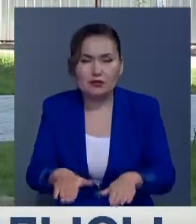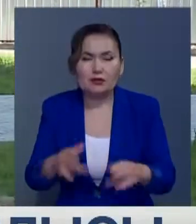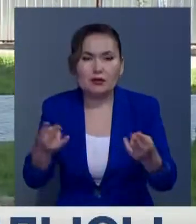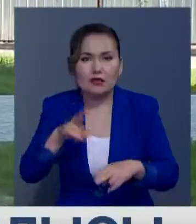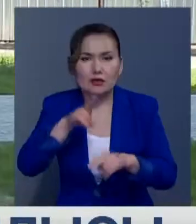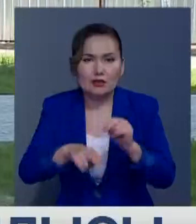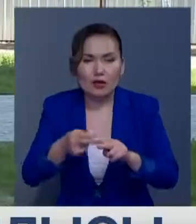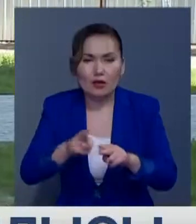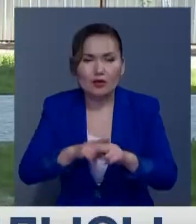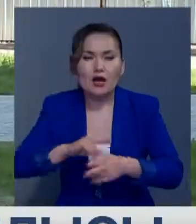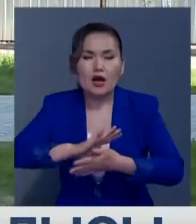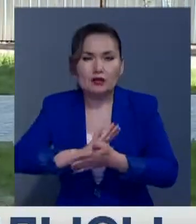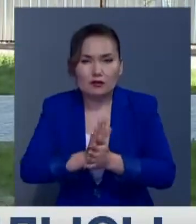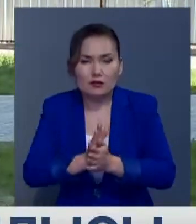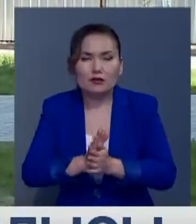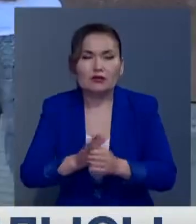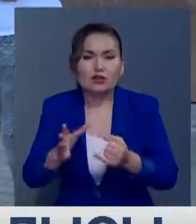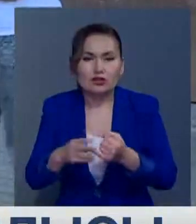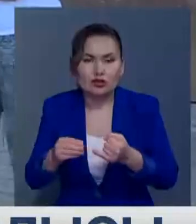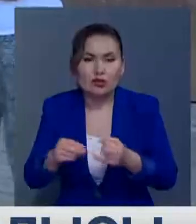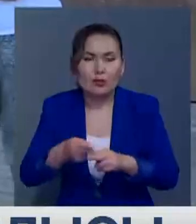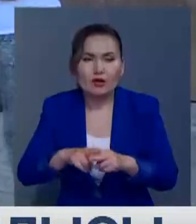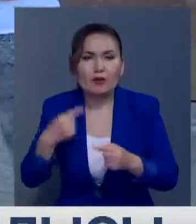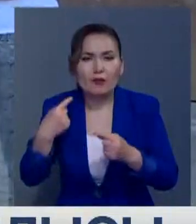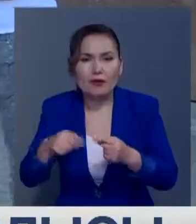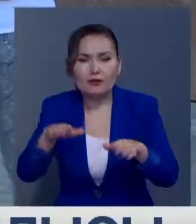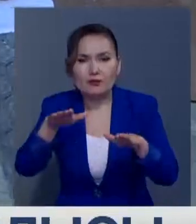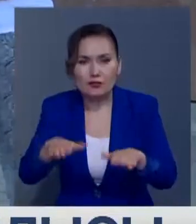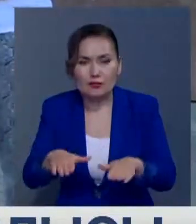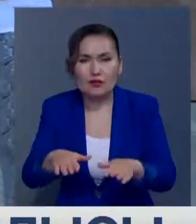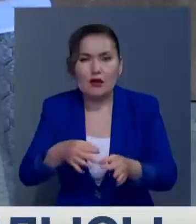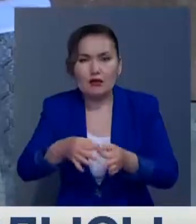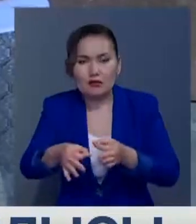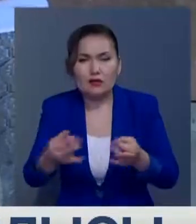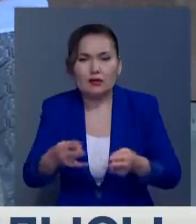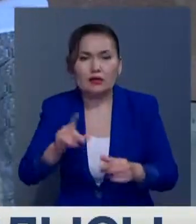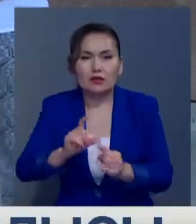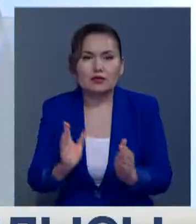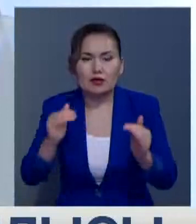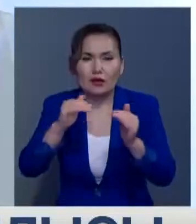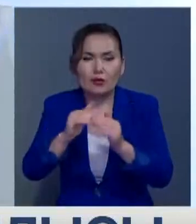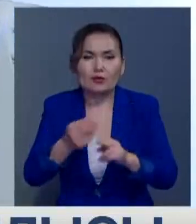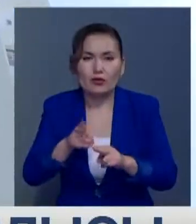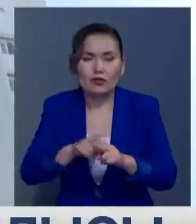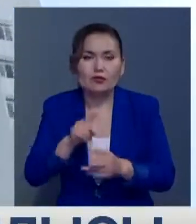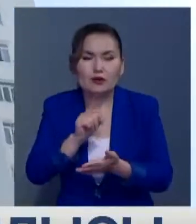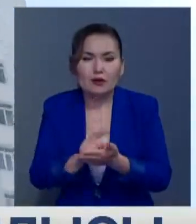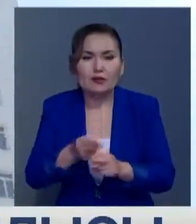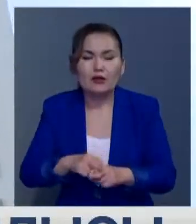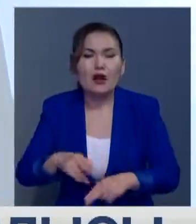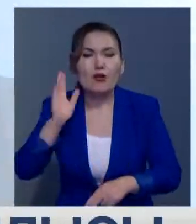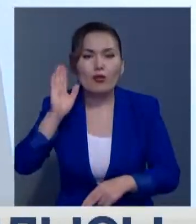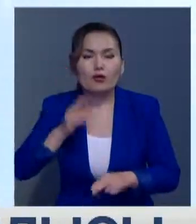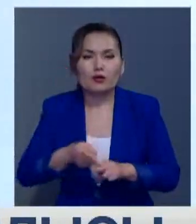мынау аяқтай жерге әкеп тығып қою деген сөз емес қой. Алланың үйі тұрғын үйдің іргесінде емес, тиісті аумақта орналасуы тиіс. Ертеңгі